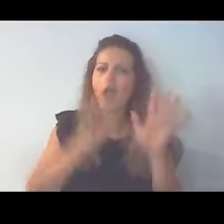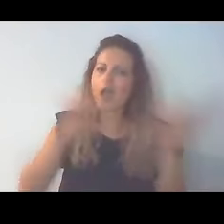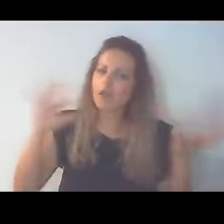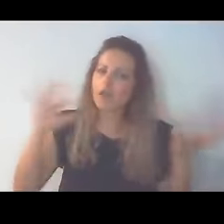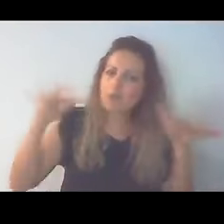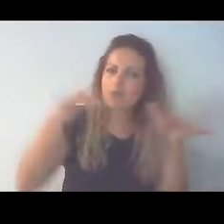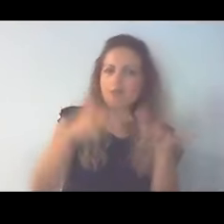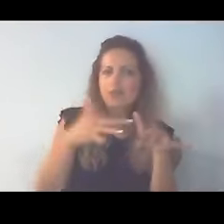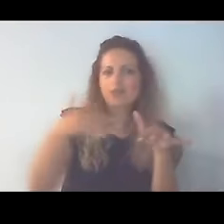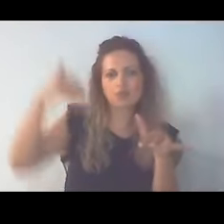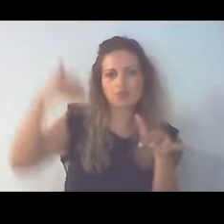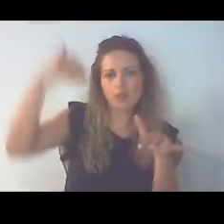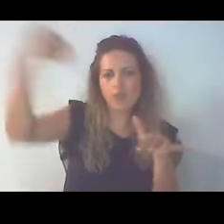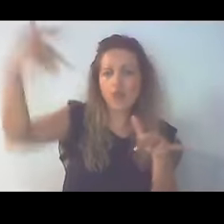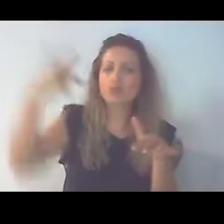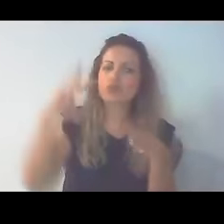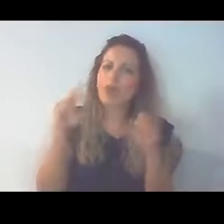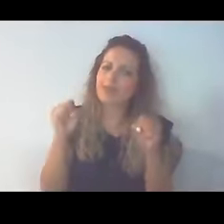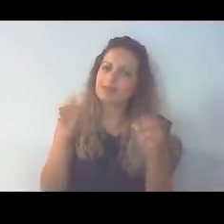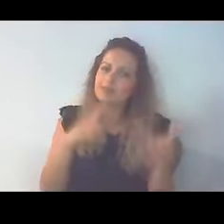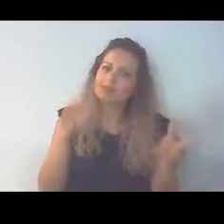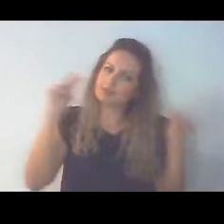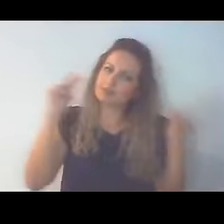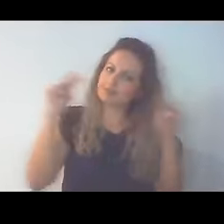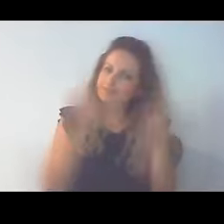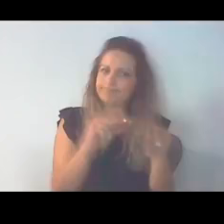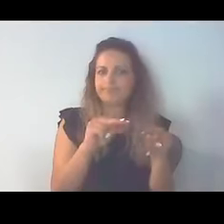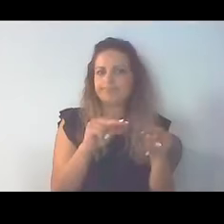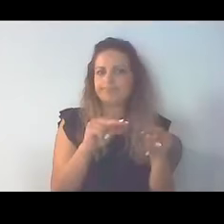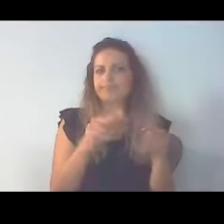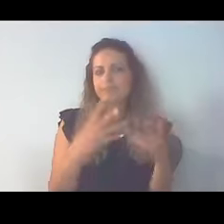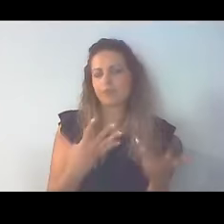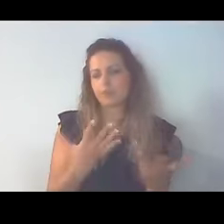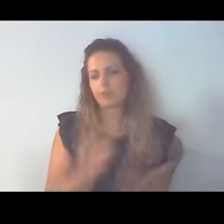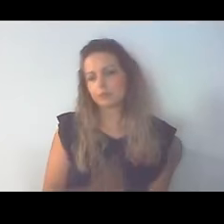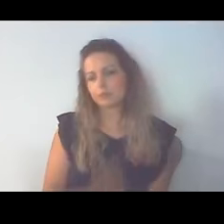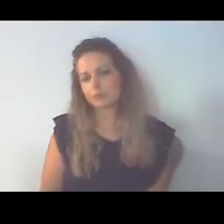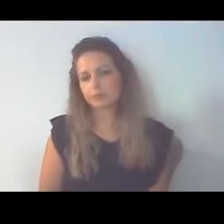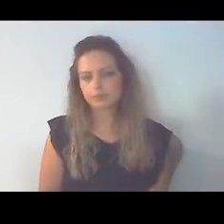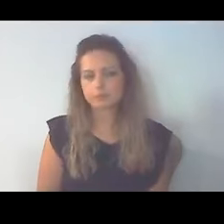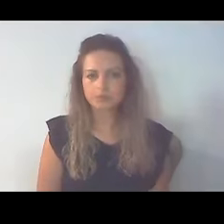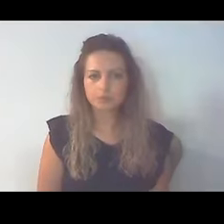με μεγαλύτερη ένταση. Αυτά από μένα.